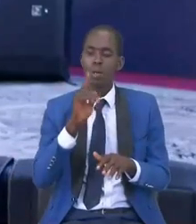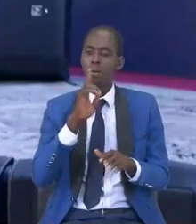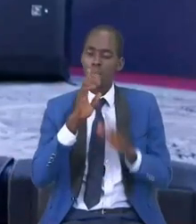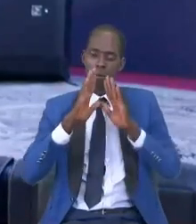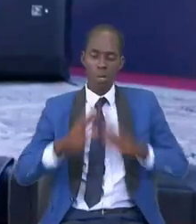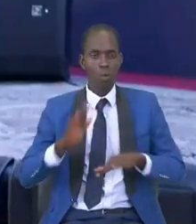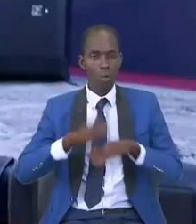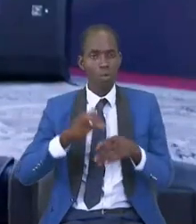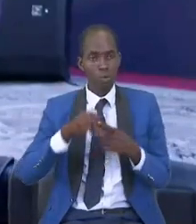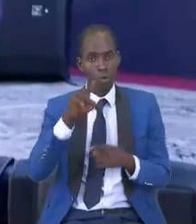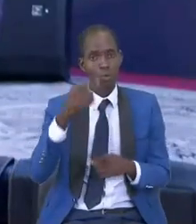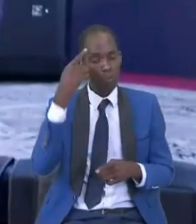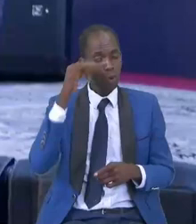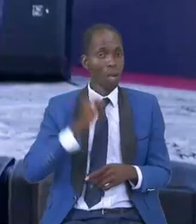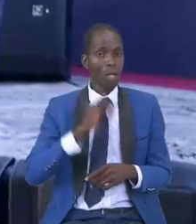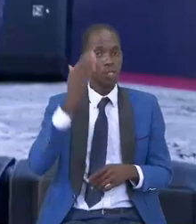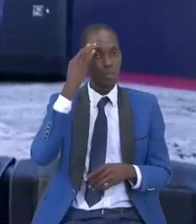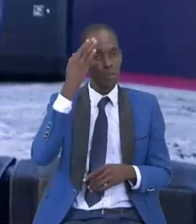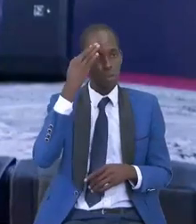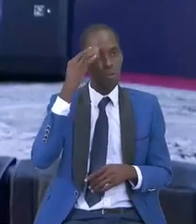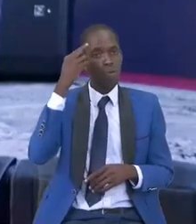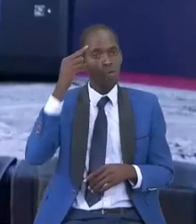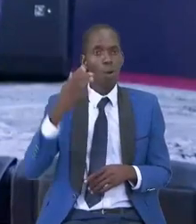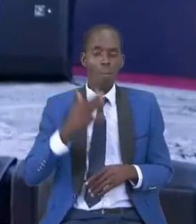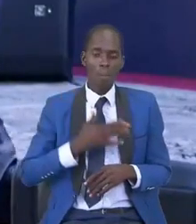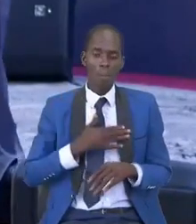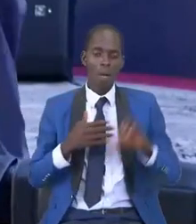attire sur vous cette grande tempête.